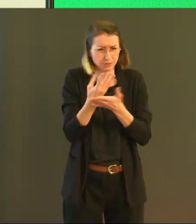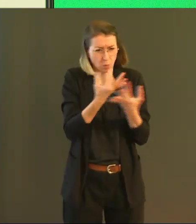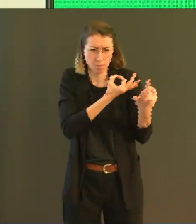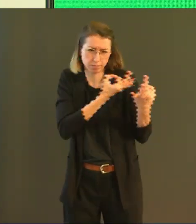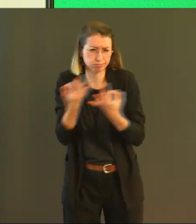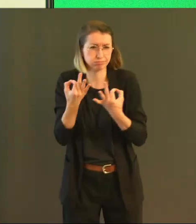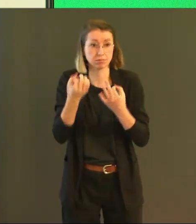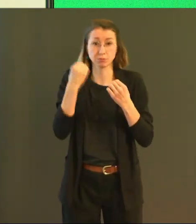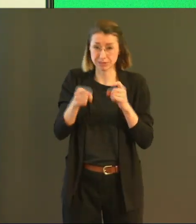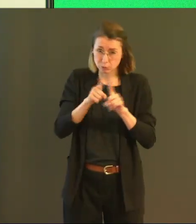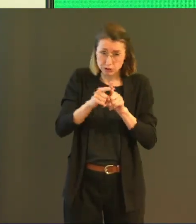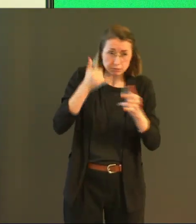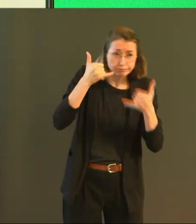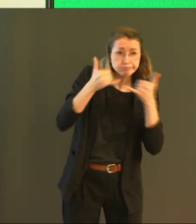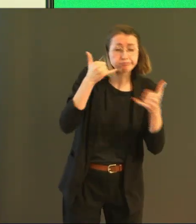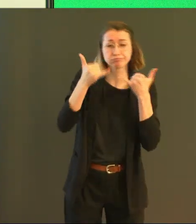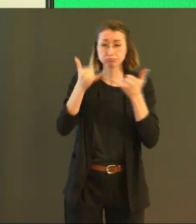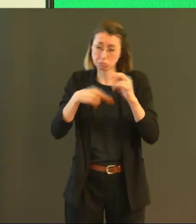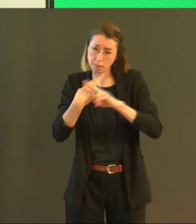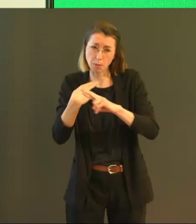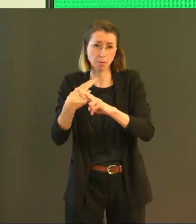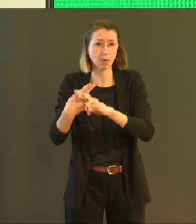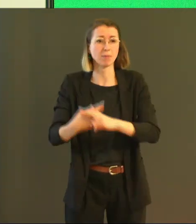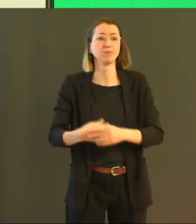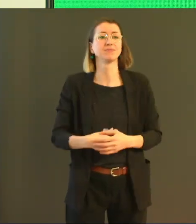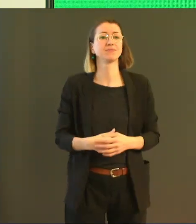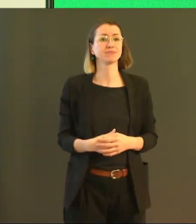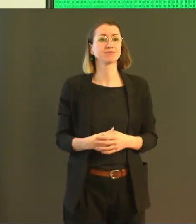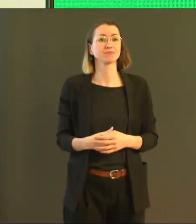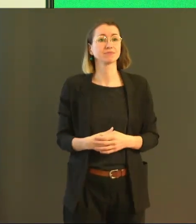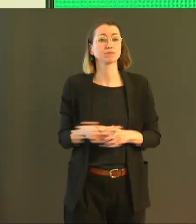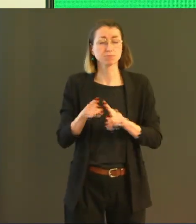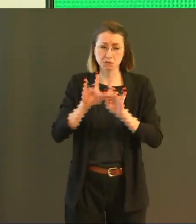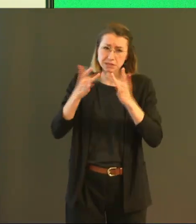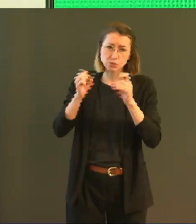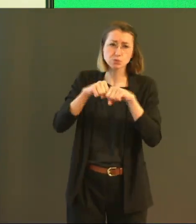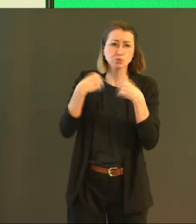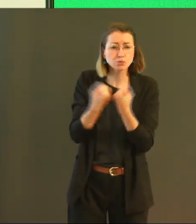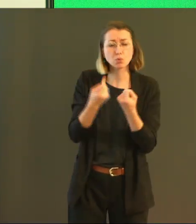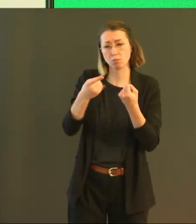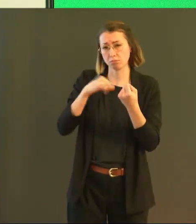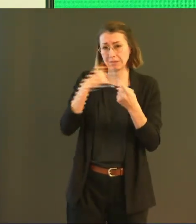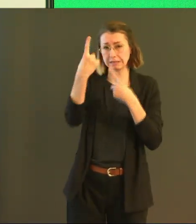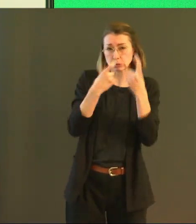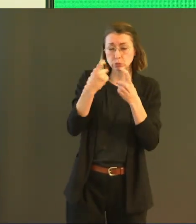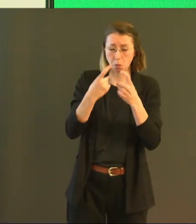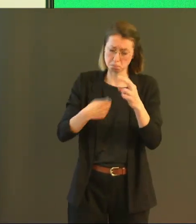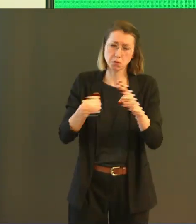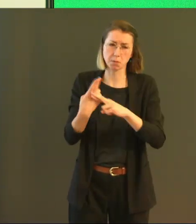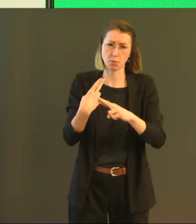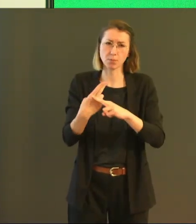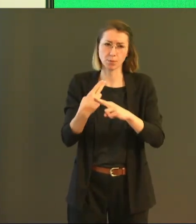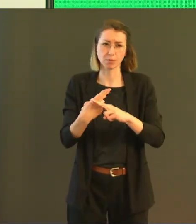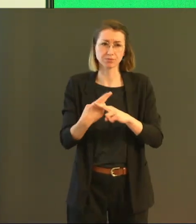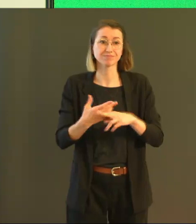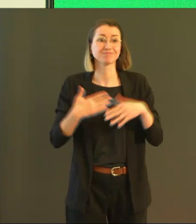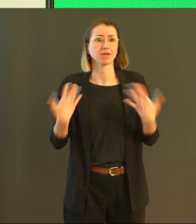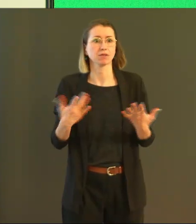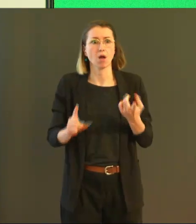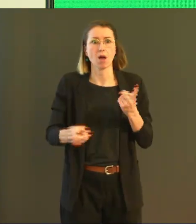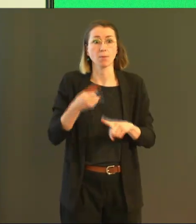questions alors maintenant c'est le moment de se préparer ensemble nous pouvons avancer prudemment toute